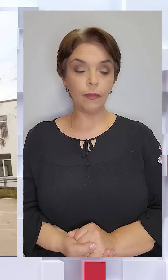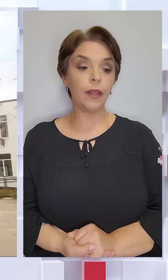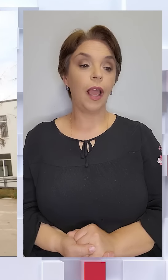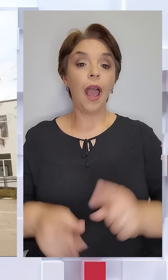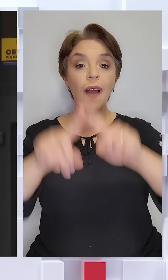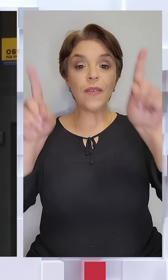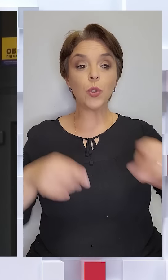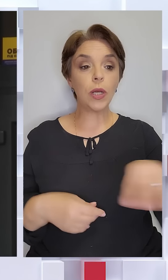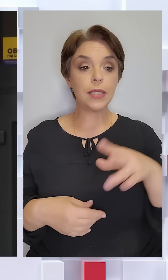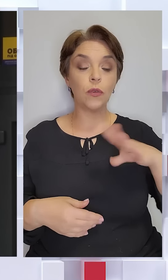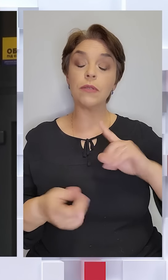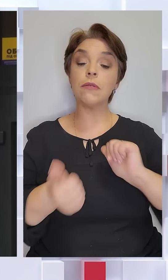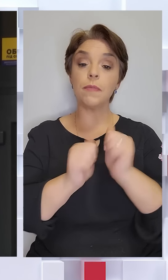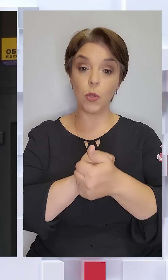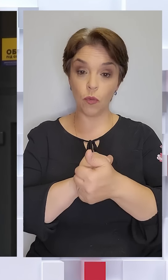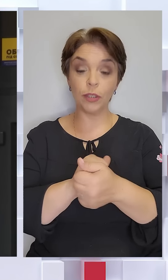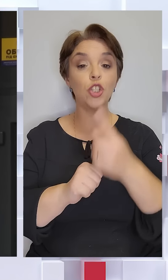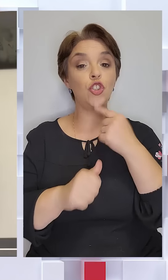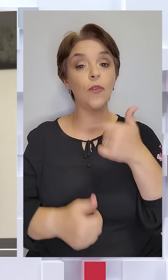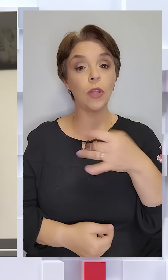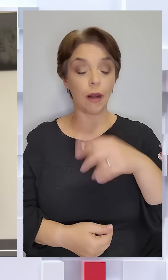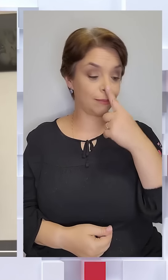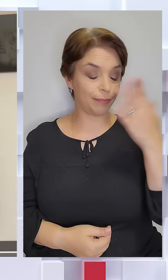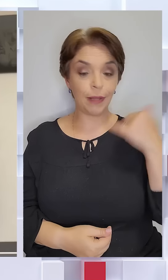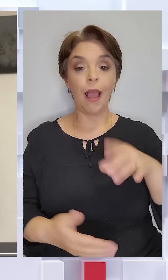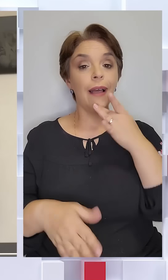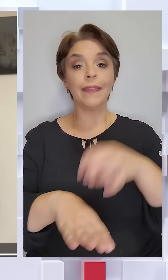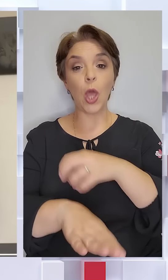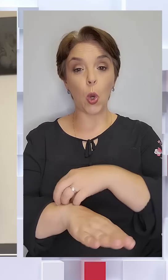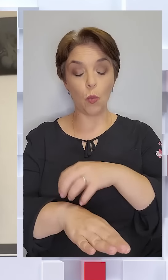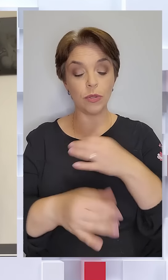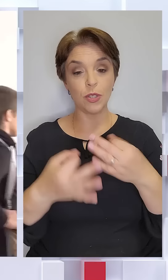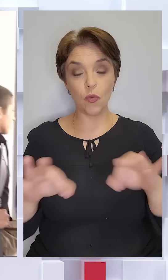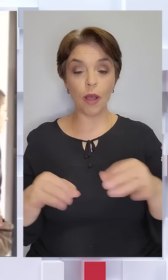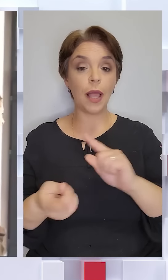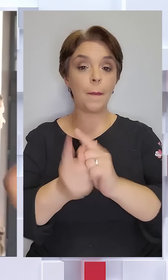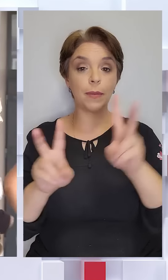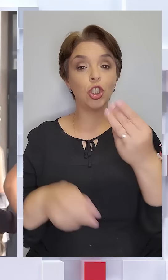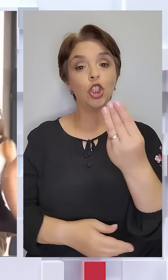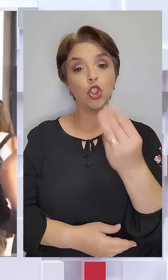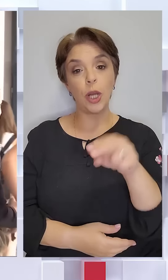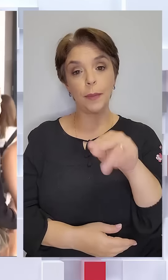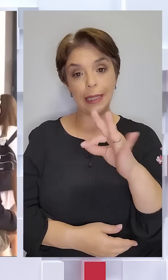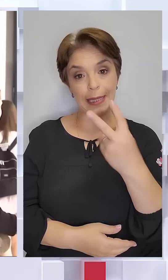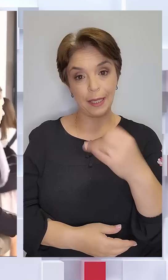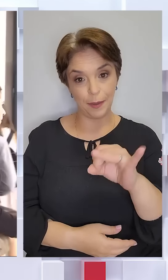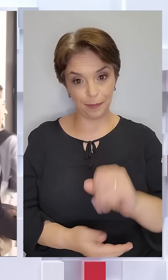Вивіску на цьому ліцеї доведеться змінювати. Червоноград нещодавно декомунізували і перейменували на Шептицький.